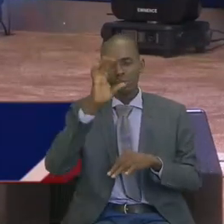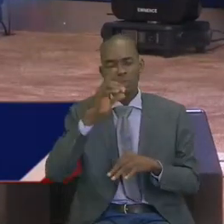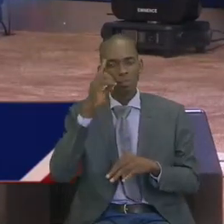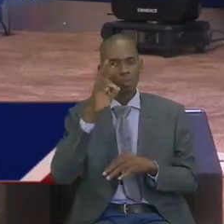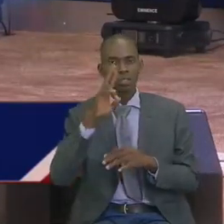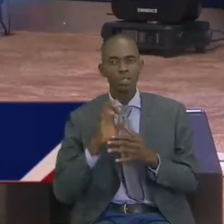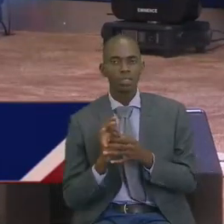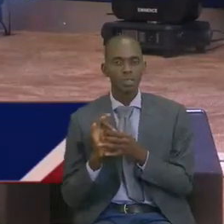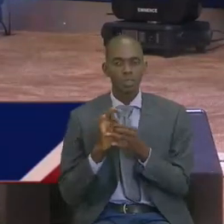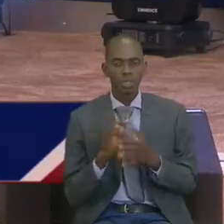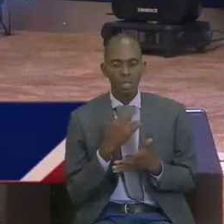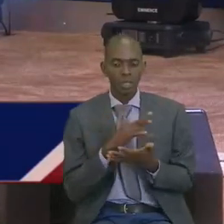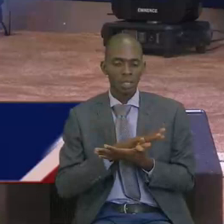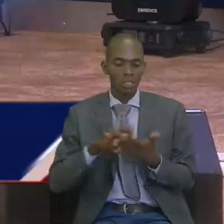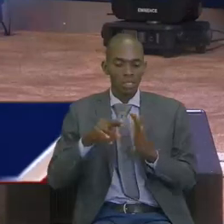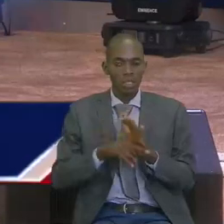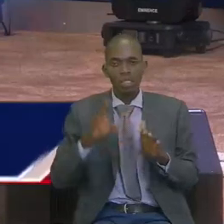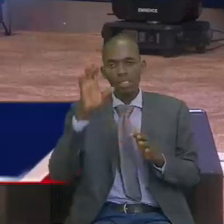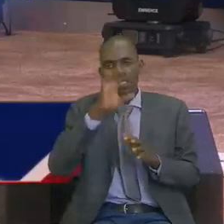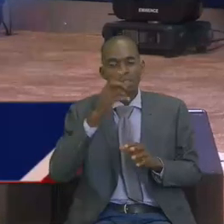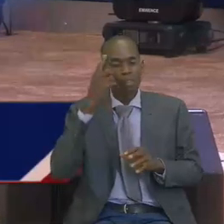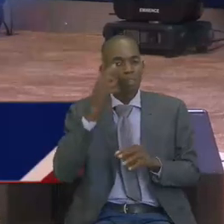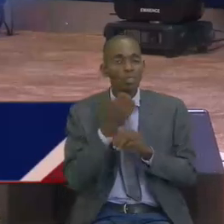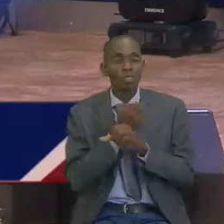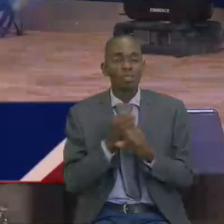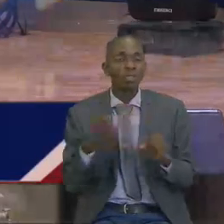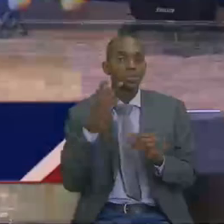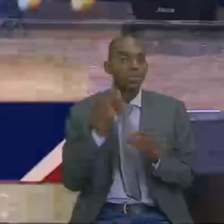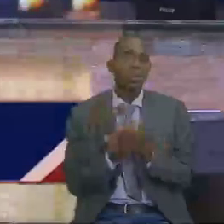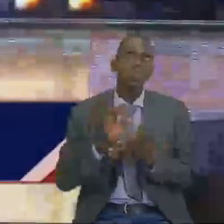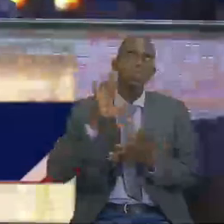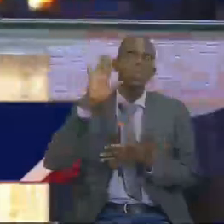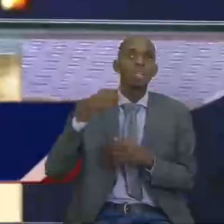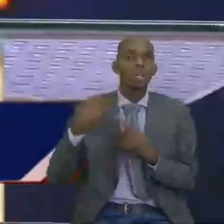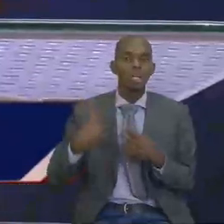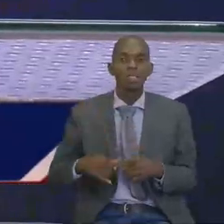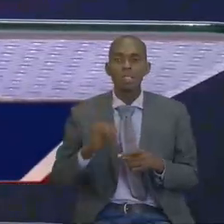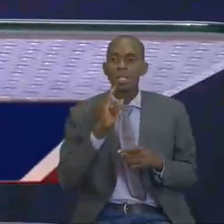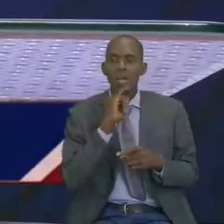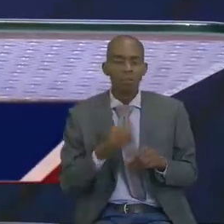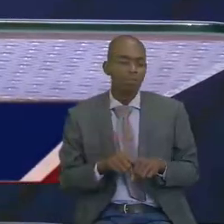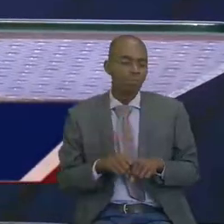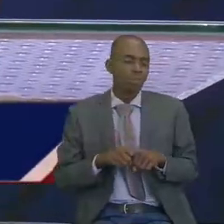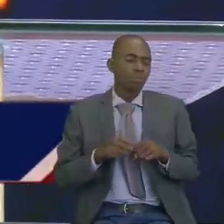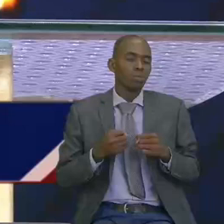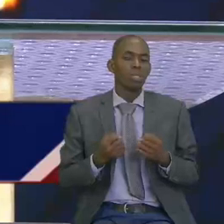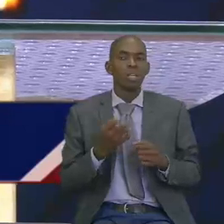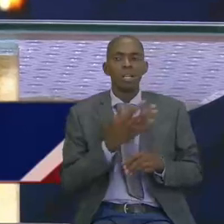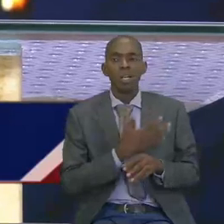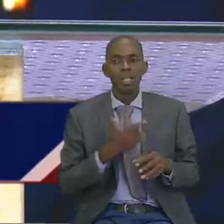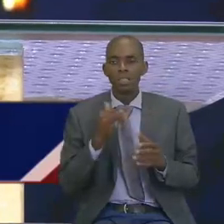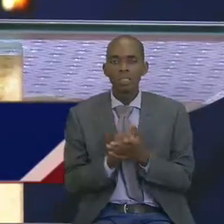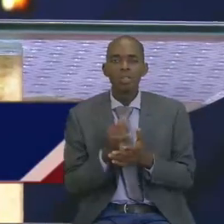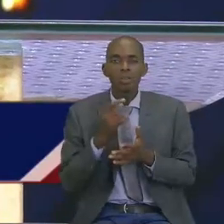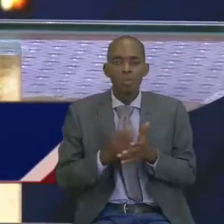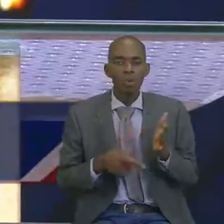justice, celui qui cherche le salut, son cœur est brisé, son cœur est touché. Et que quoi dois-je faire